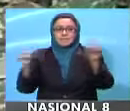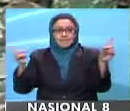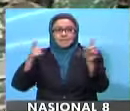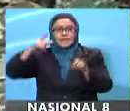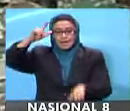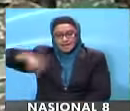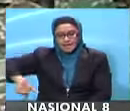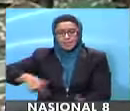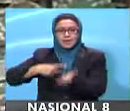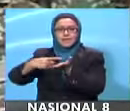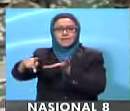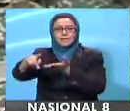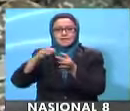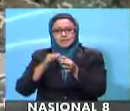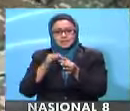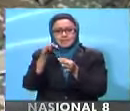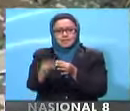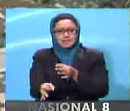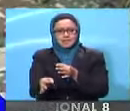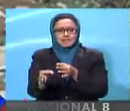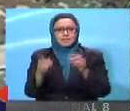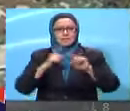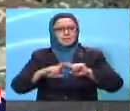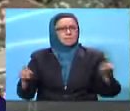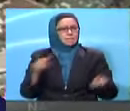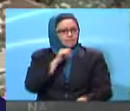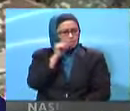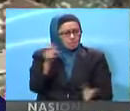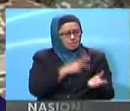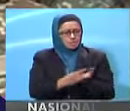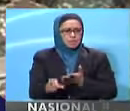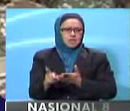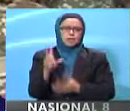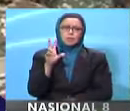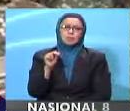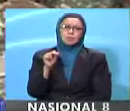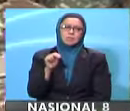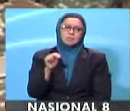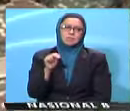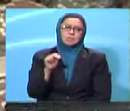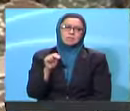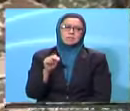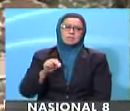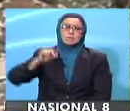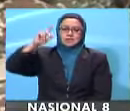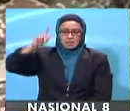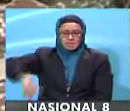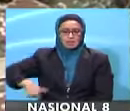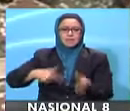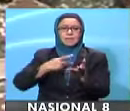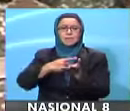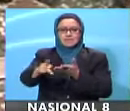Mungkin lambat bayar, tapi tidak dibayar itu saya rasa maaf. Lambat bayar itu saya ingat banyak pasukan pun dalam keadaan yang itu